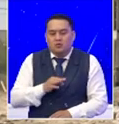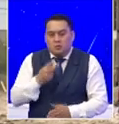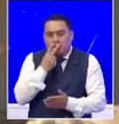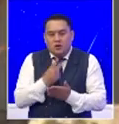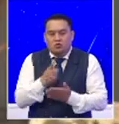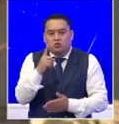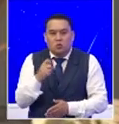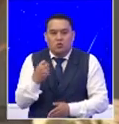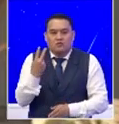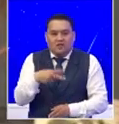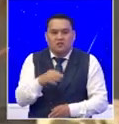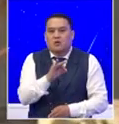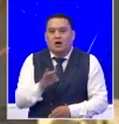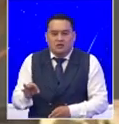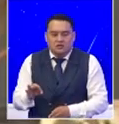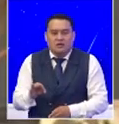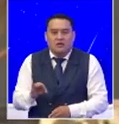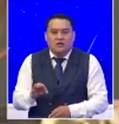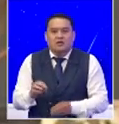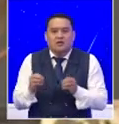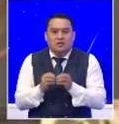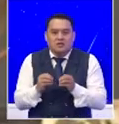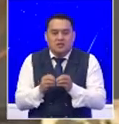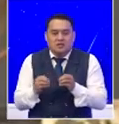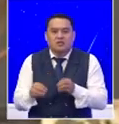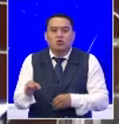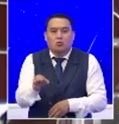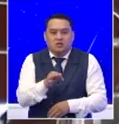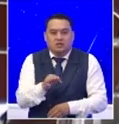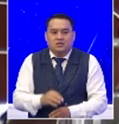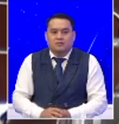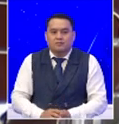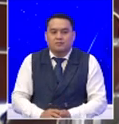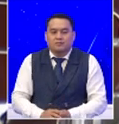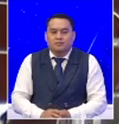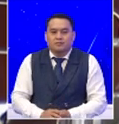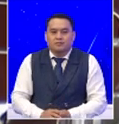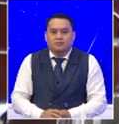показателем в 120%. Всего отмечено 10 ведущих областей.